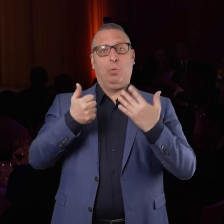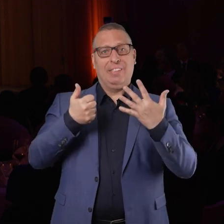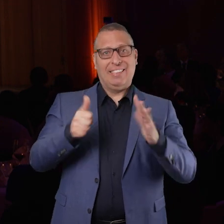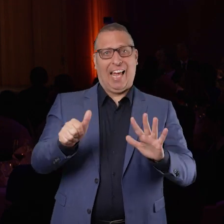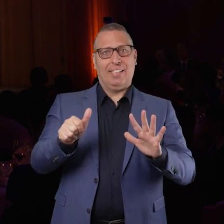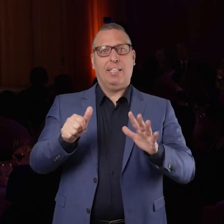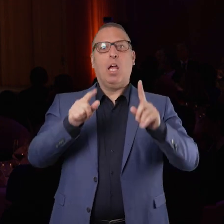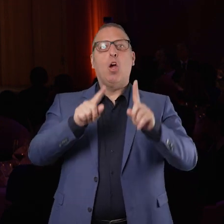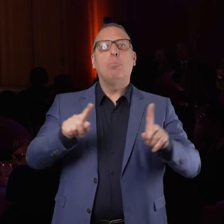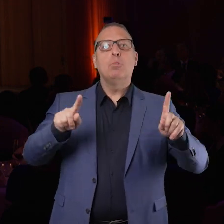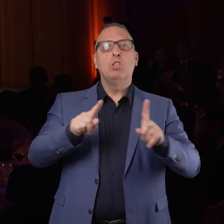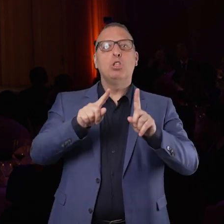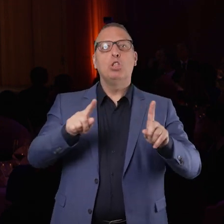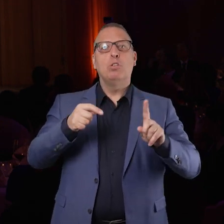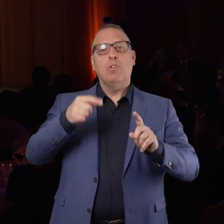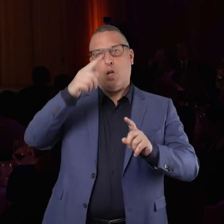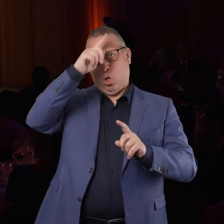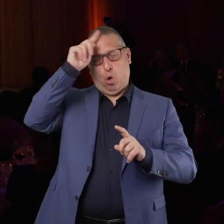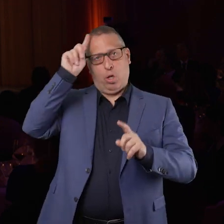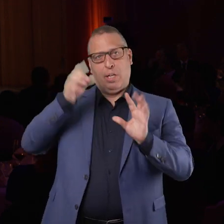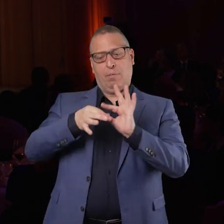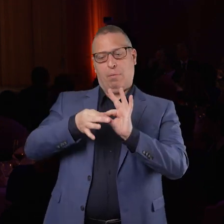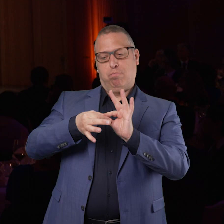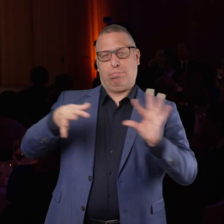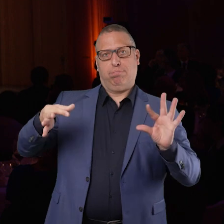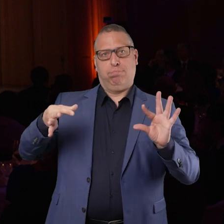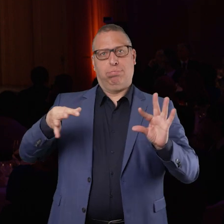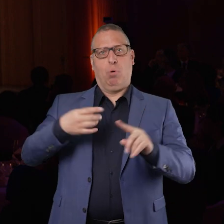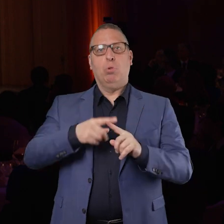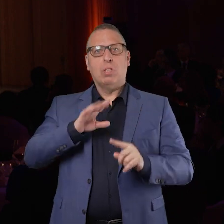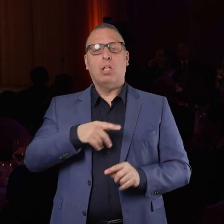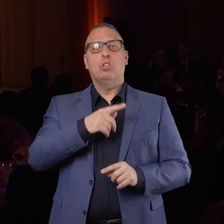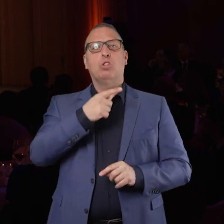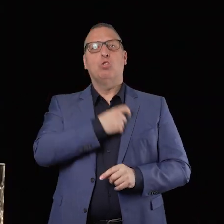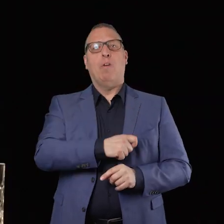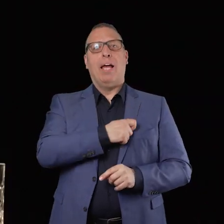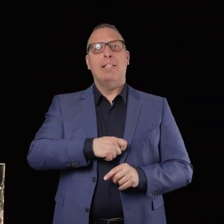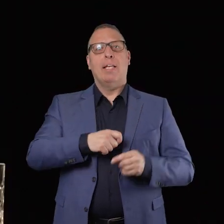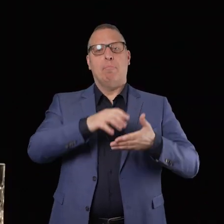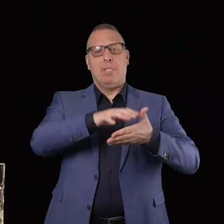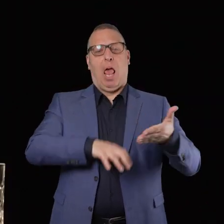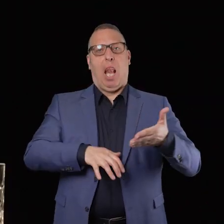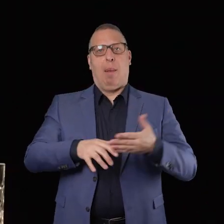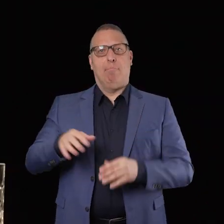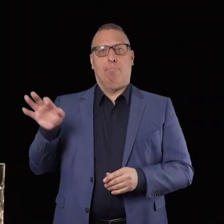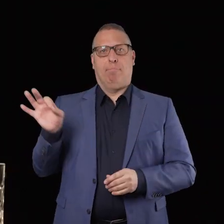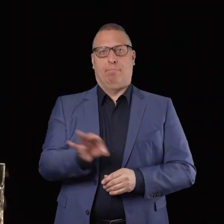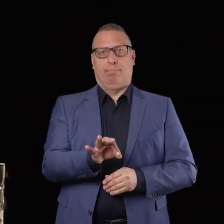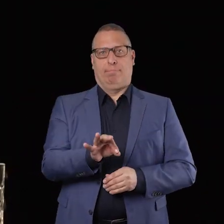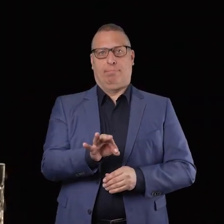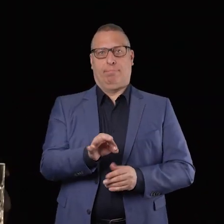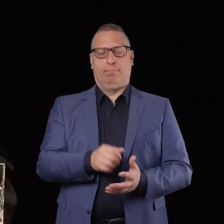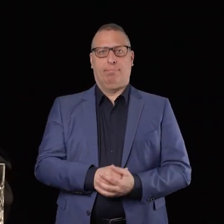1961 hymnisch vom König losgesagt und hat den Schweizer Psalm eingeführt.